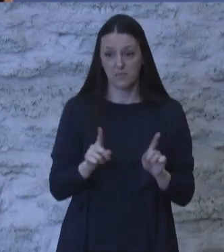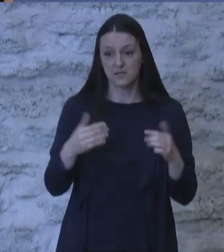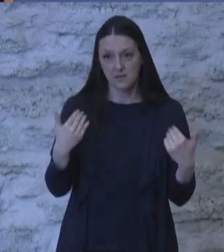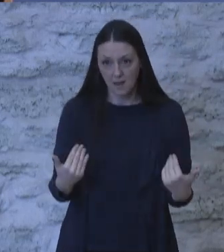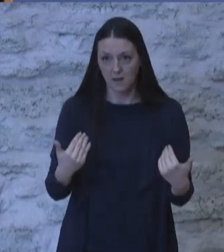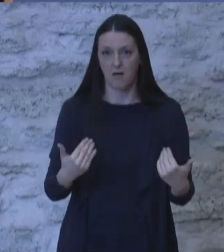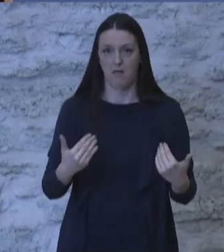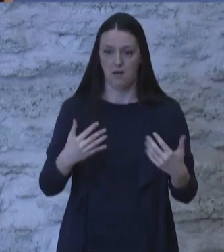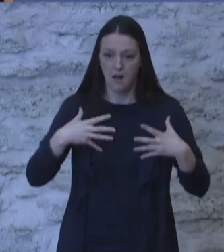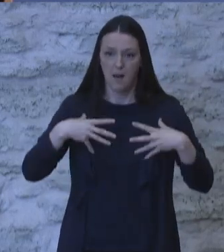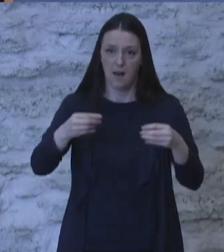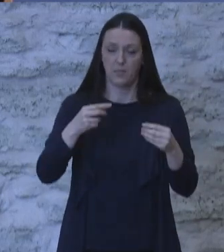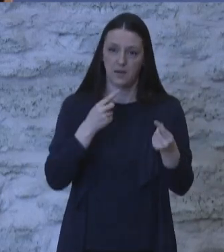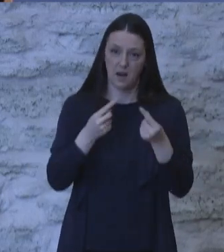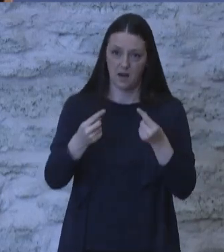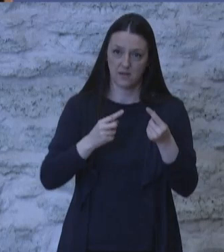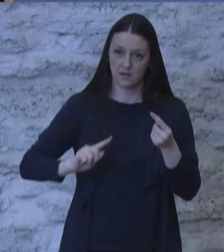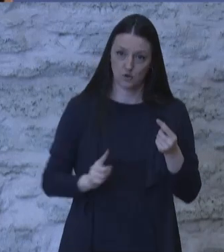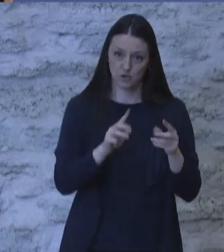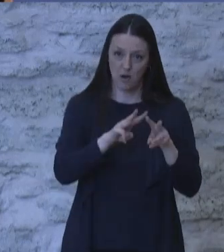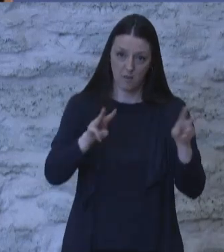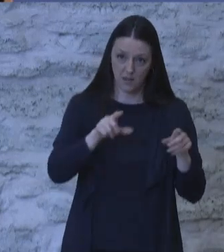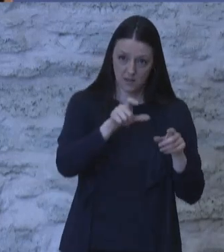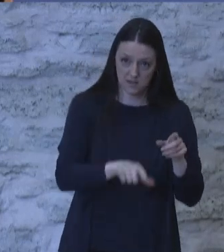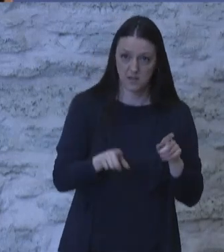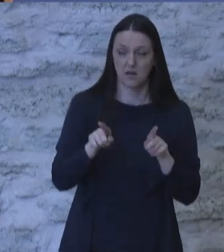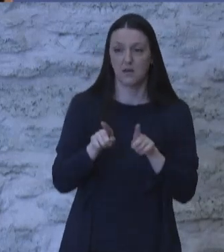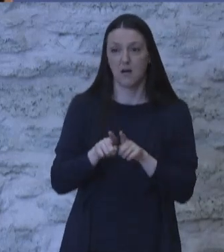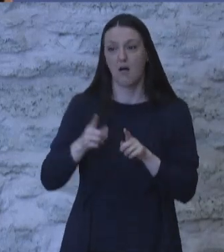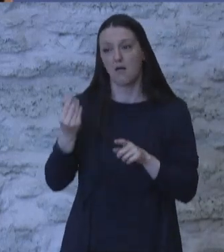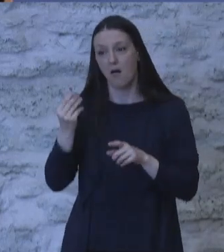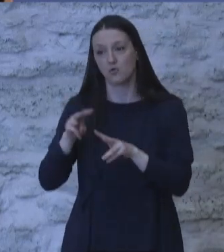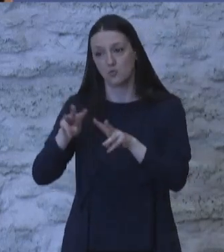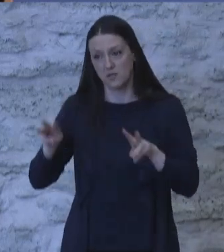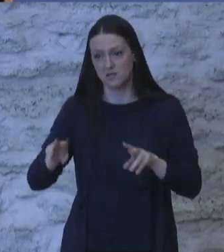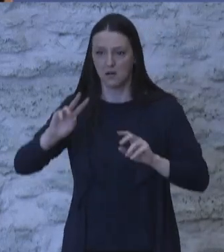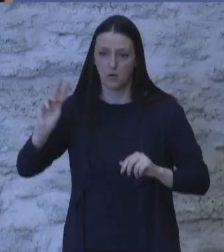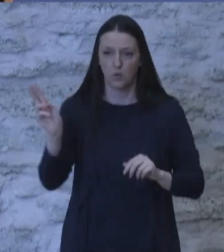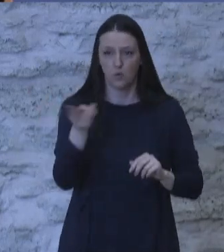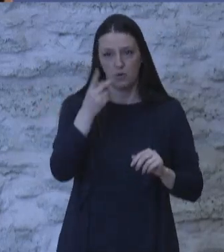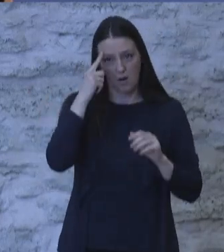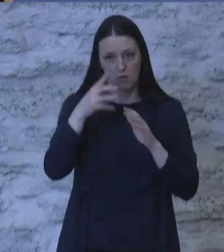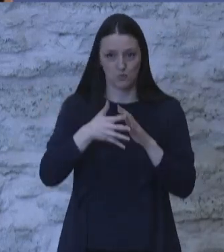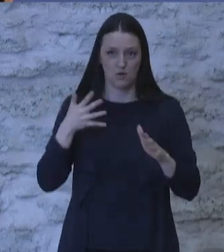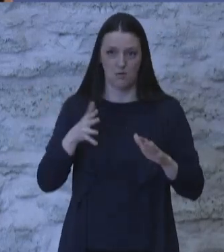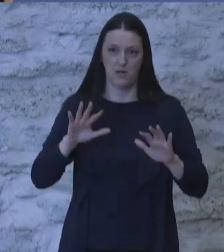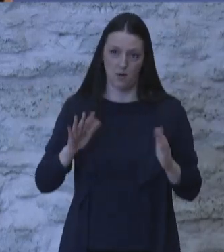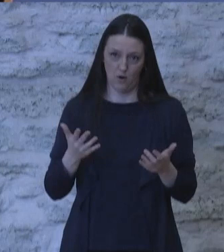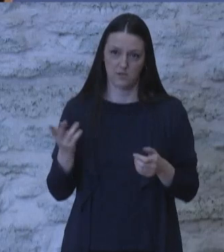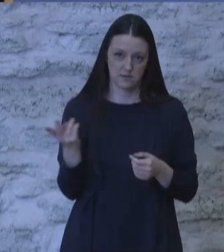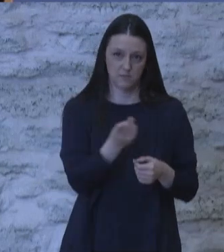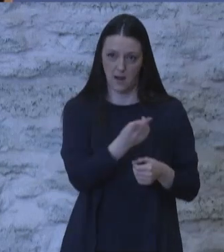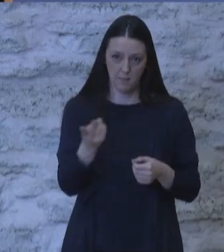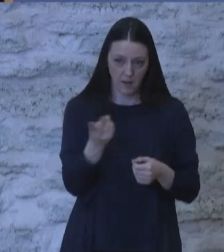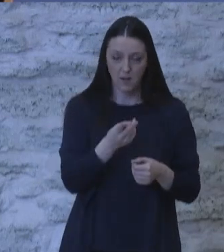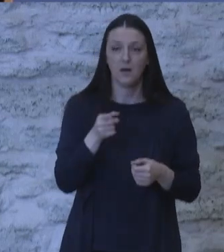sootsiaalministriga, kes on töötukassa nõukogu esimes kui raandusministriga, et see käsitus oleks sarnane, et see mõistmine oleks sarnane ja